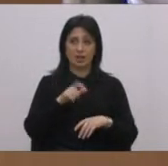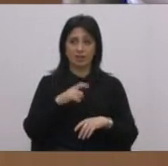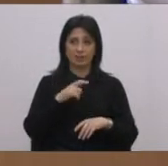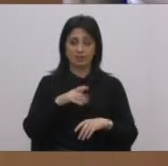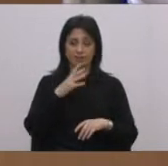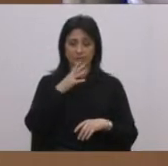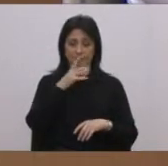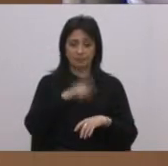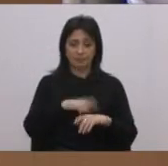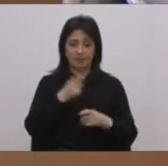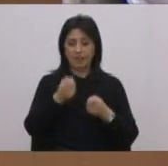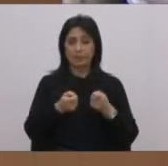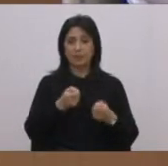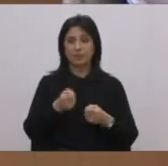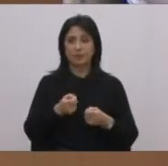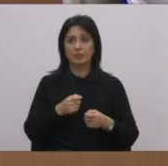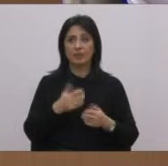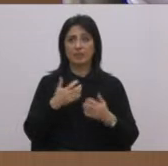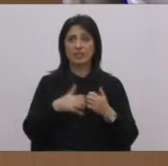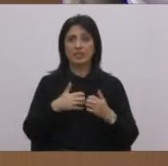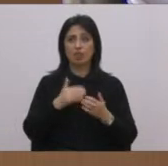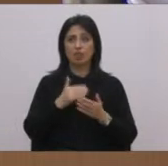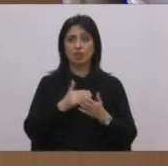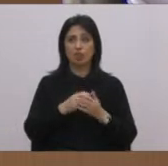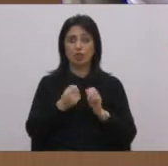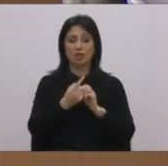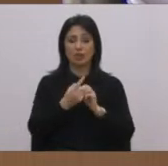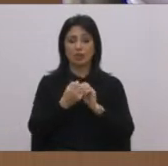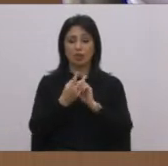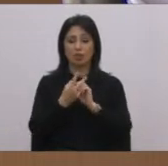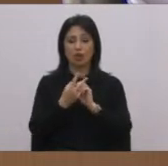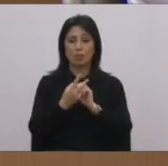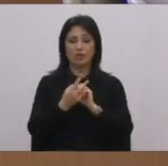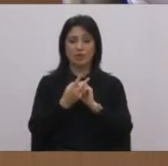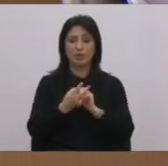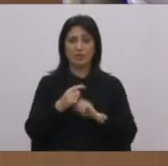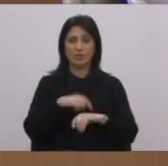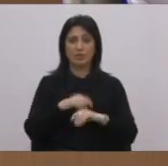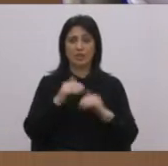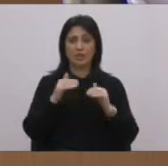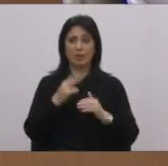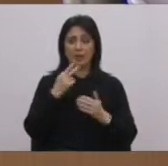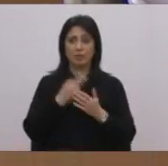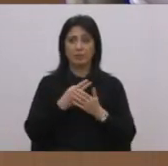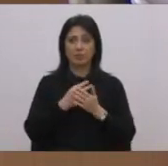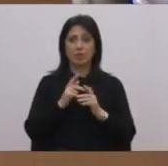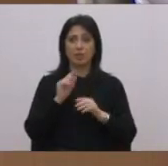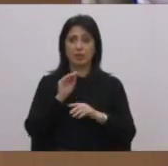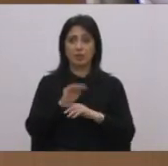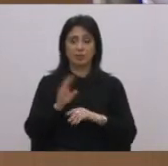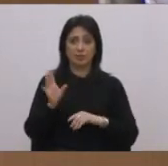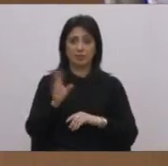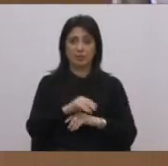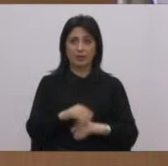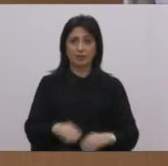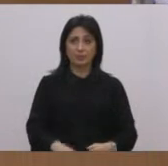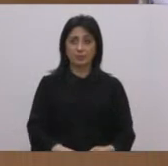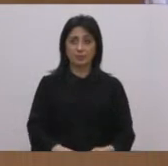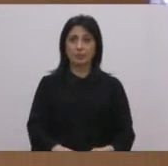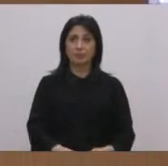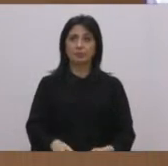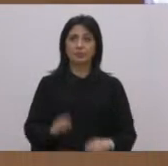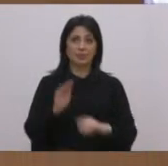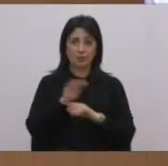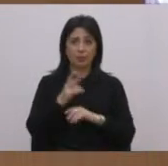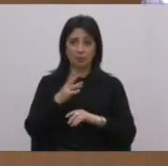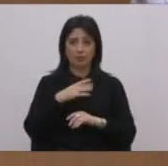წყალი, ელემენტარული. Საშუალო გრაფიკი არის 11-12 საათი, რაც დაბალი მაჩვენებელია დამეთანხმებით ყველა. მიუხედავად იმისა,